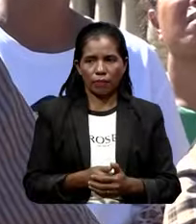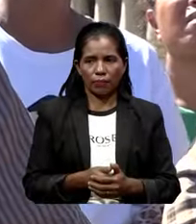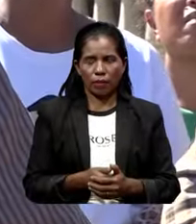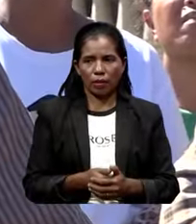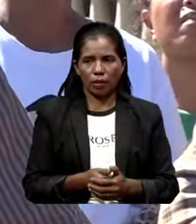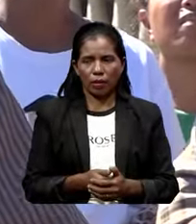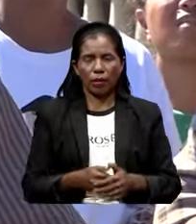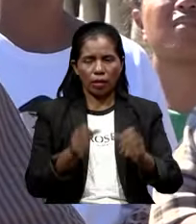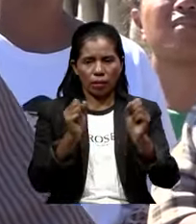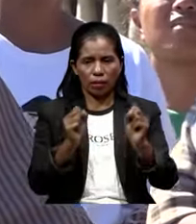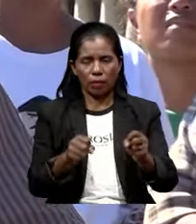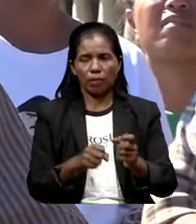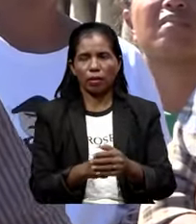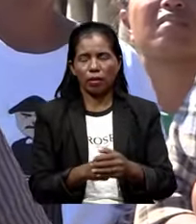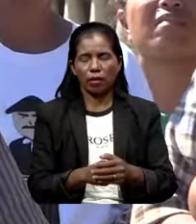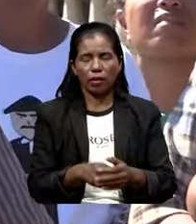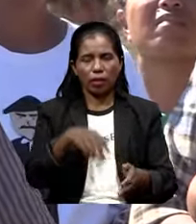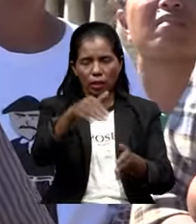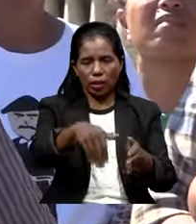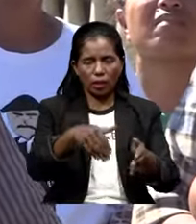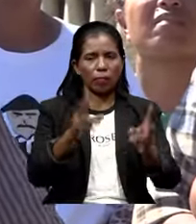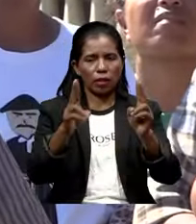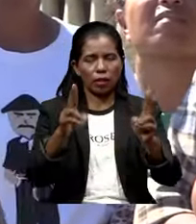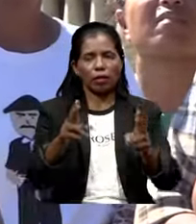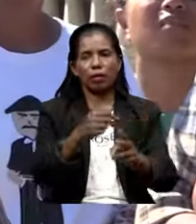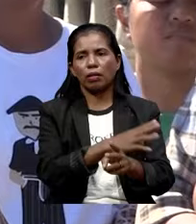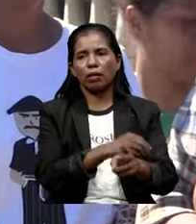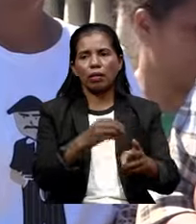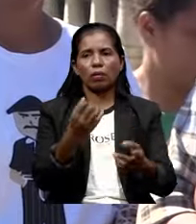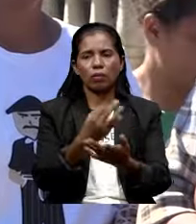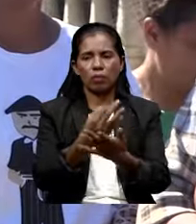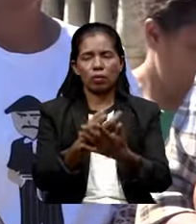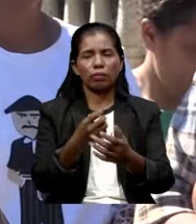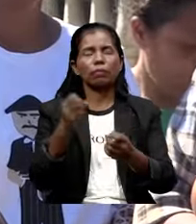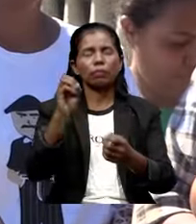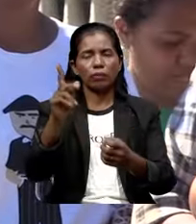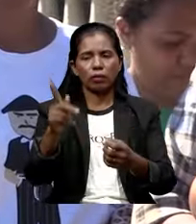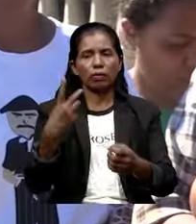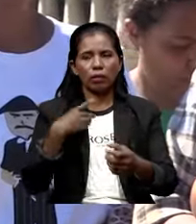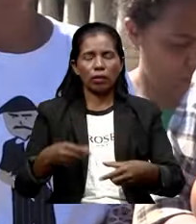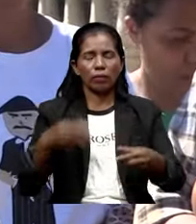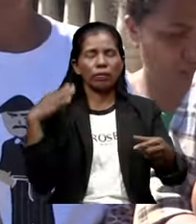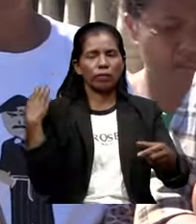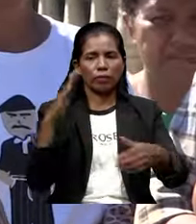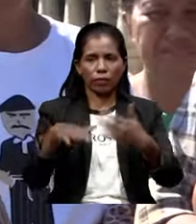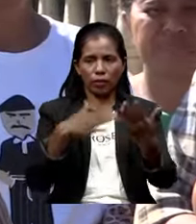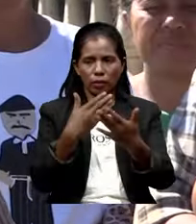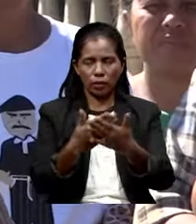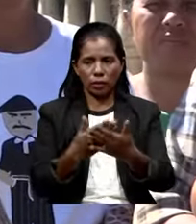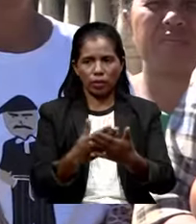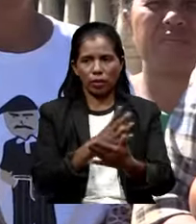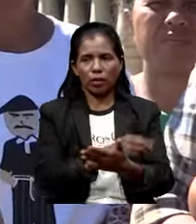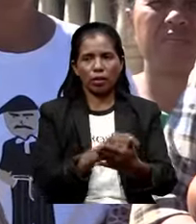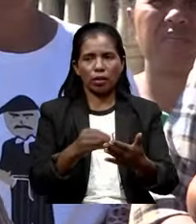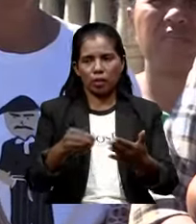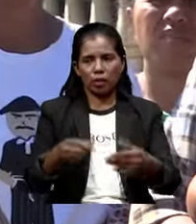Saya para bele be ke kari klala isu itu ah masirinya lai osane usik ba ita foba zoben sira para sira buat rekari kamp sirbi